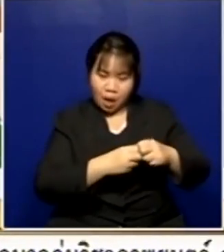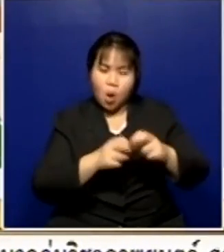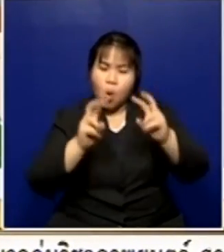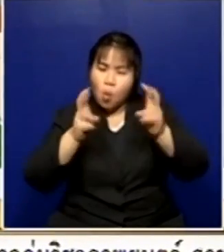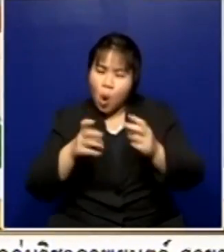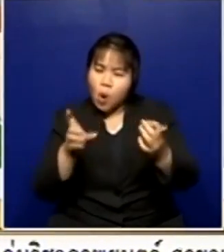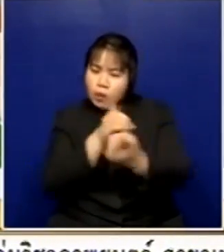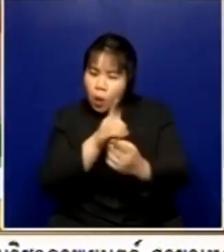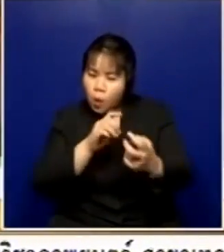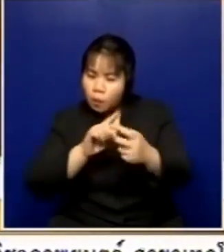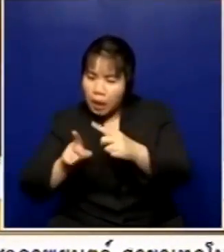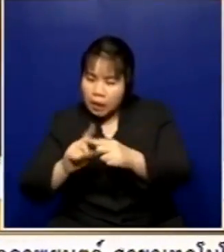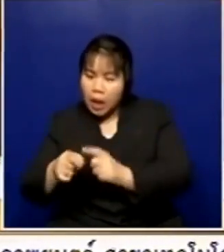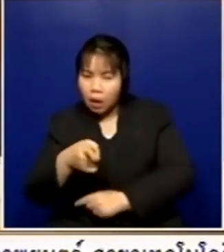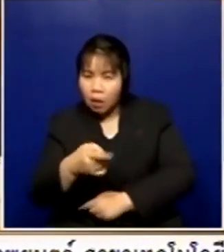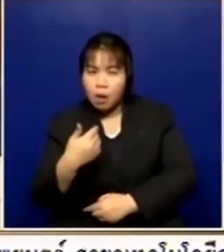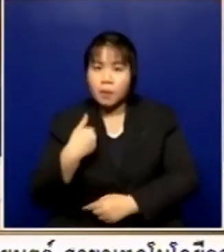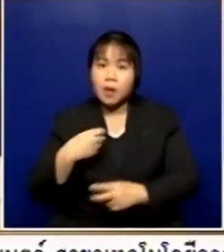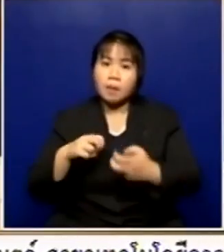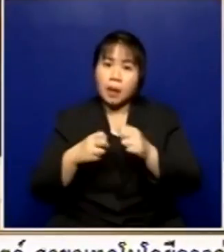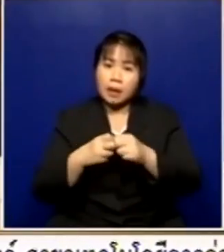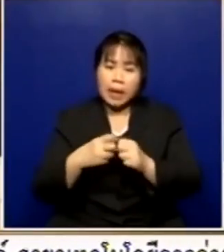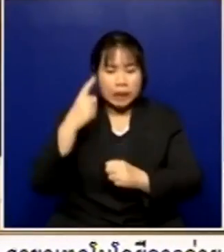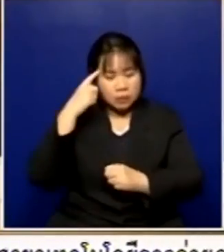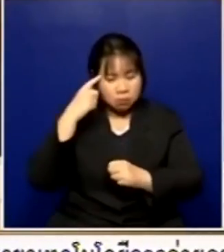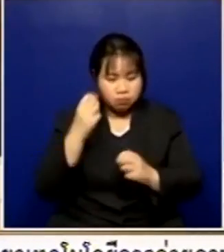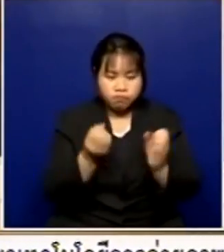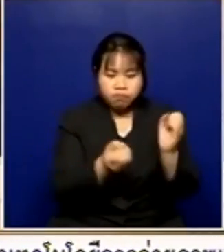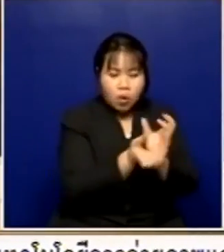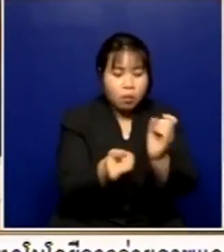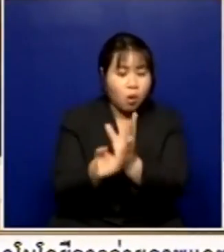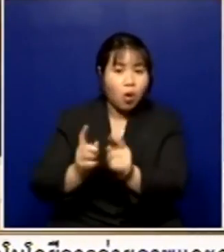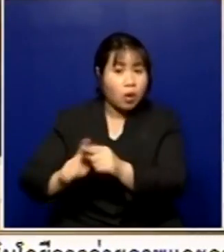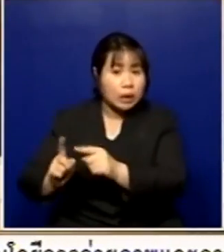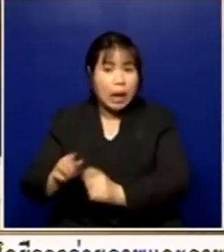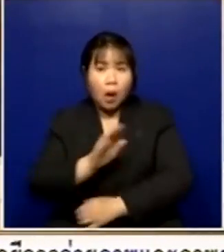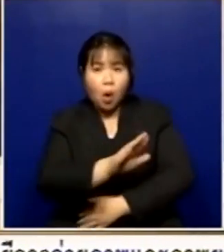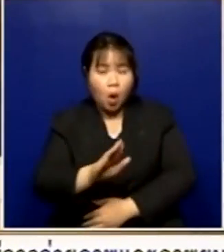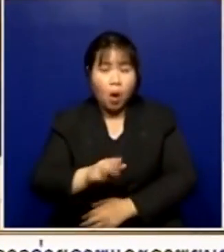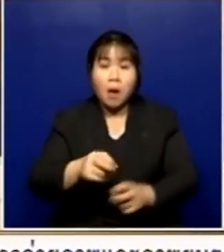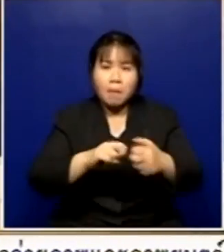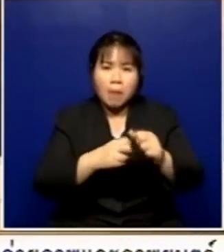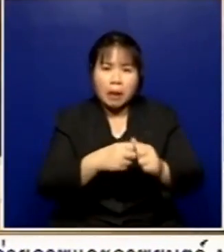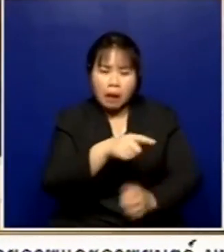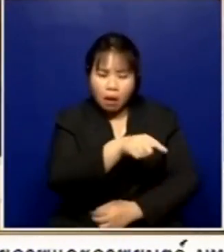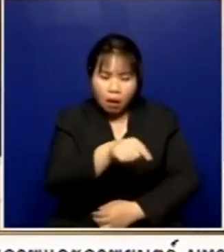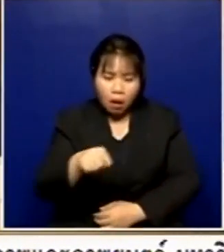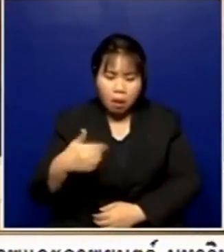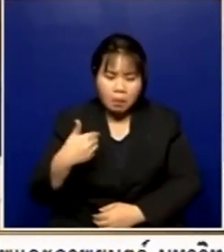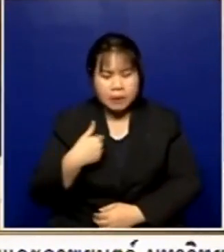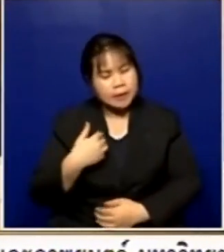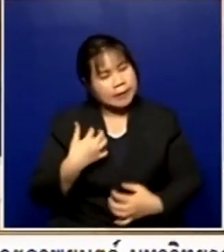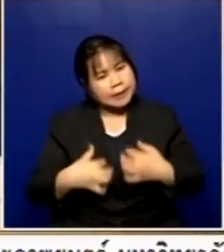ที่พี่น้องประชาชนกำลังมีความขัดแย้งกันโดยเฉพาะอย่างยิ่งปัญหาที่คนกำลังอึดอัดจนต้องลงบนท้อง